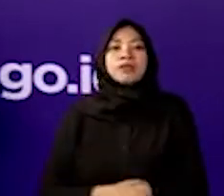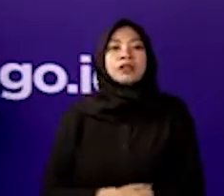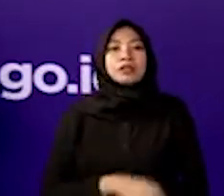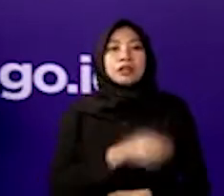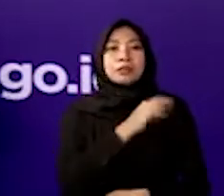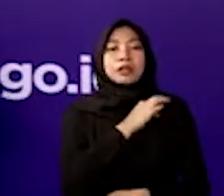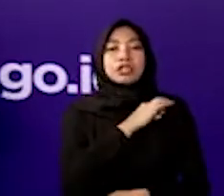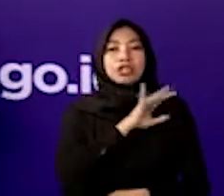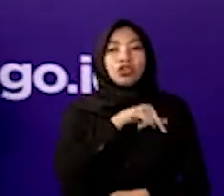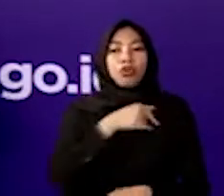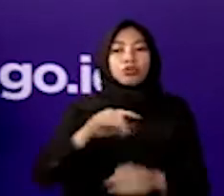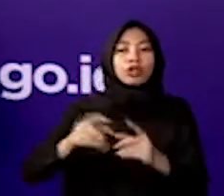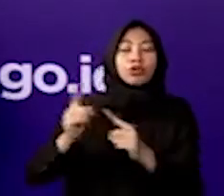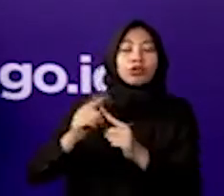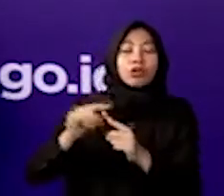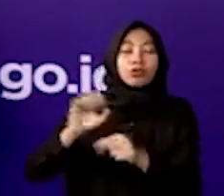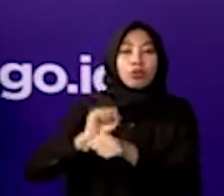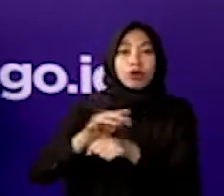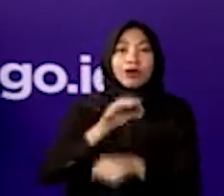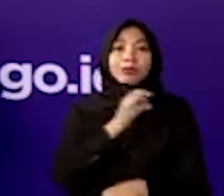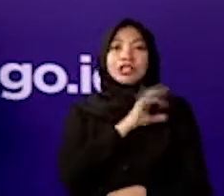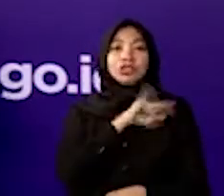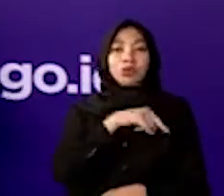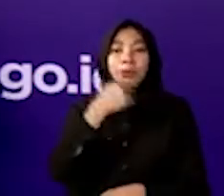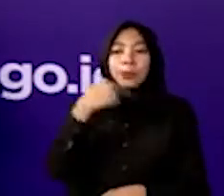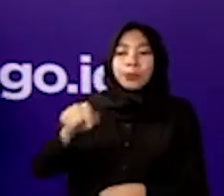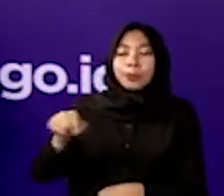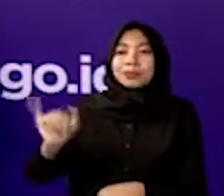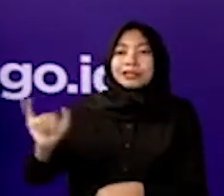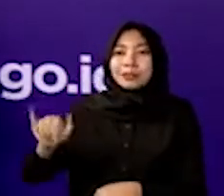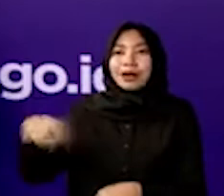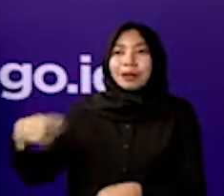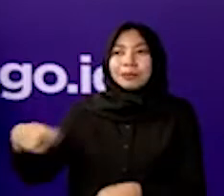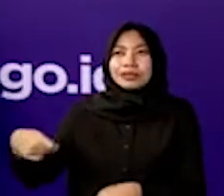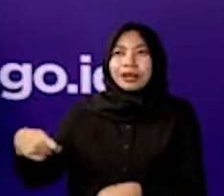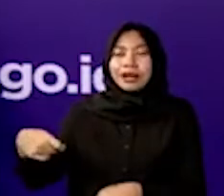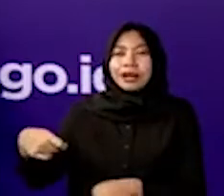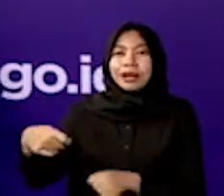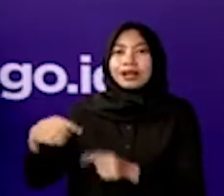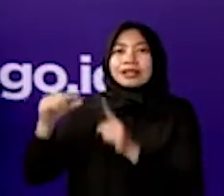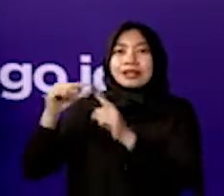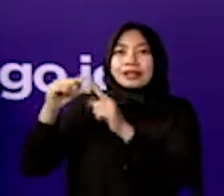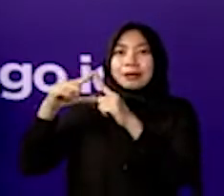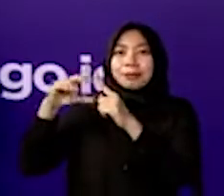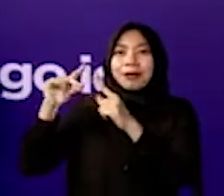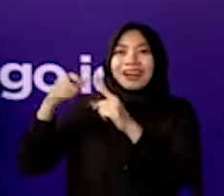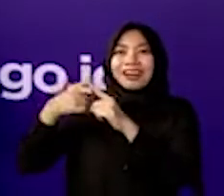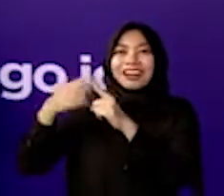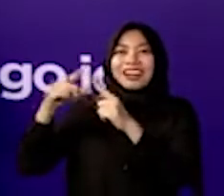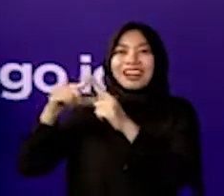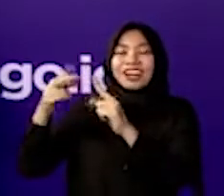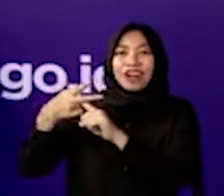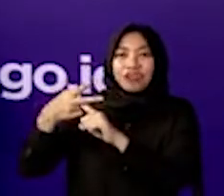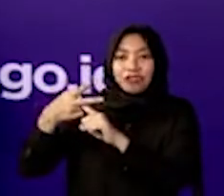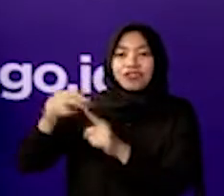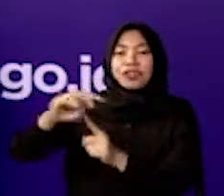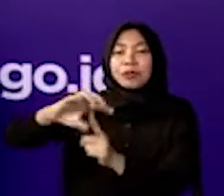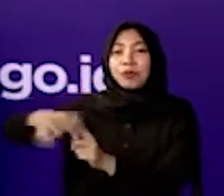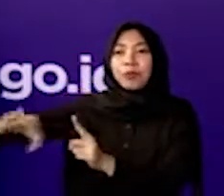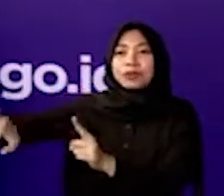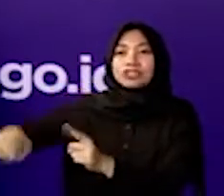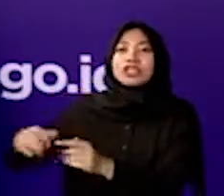telah menugaskan Satgas bersama dengan kem bekerja sama dengan sejumlah provinsi untuk